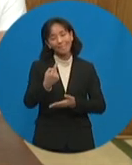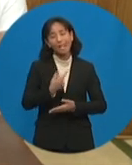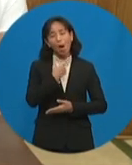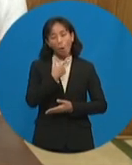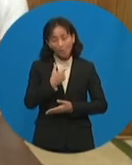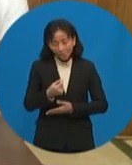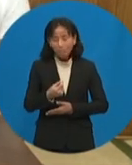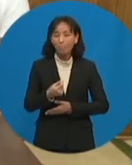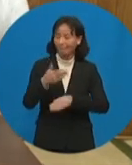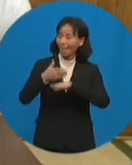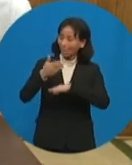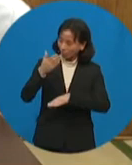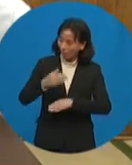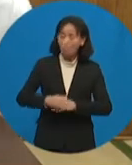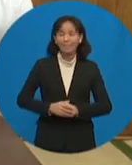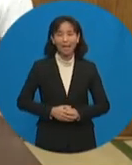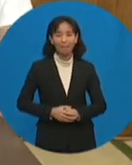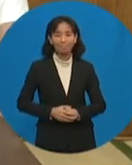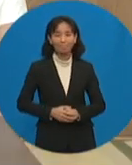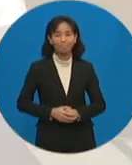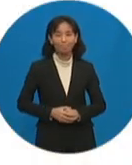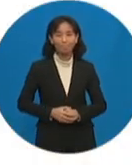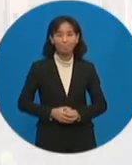川さん今日はありがとうございました。 ありがとうございました。